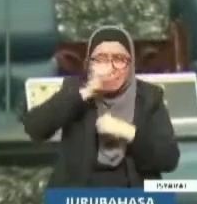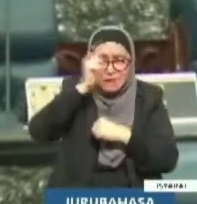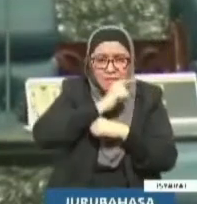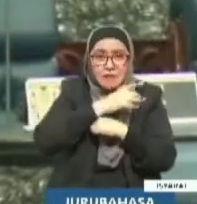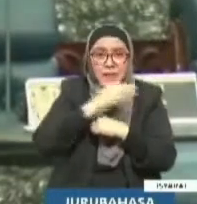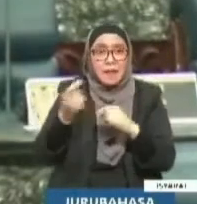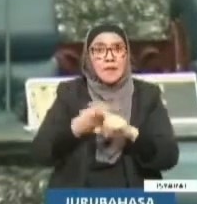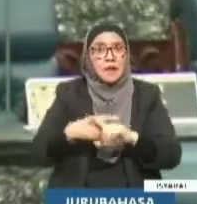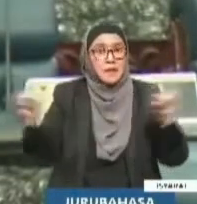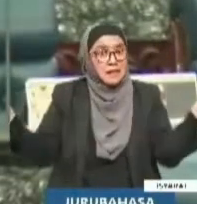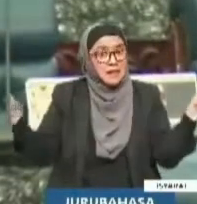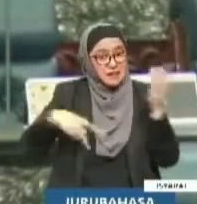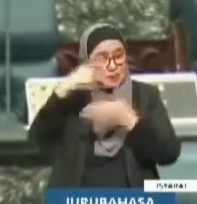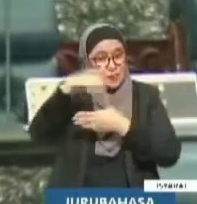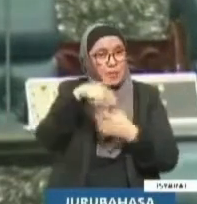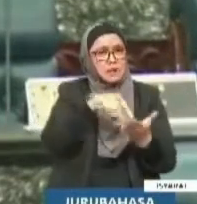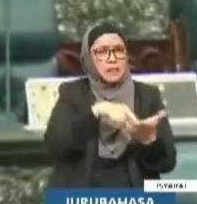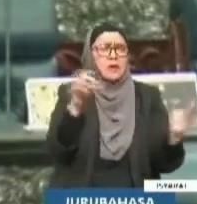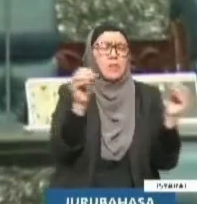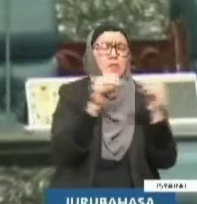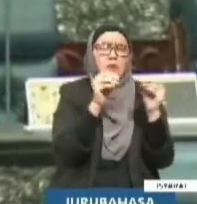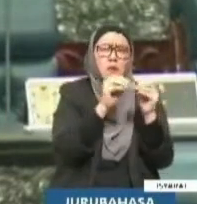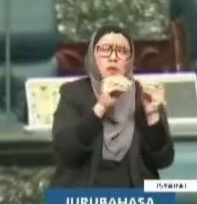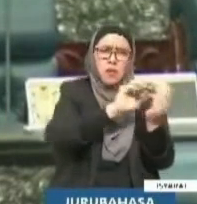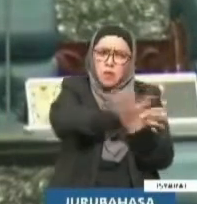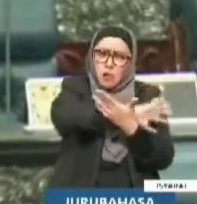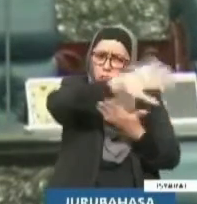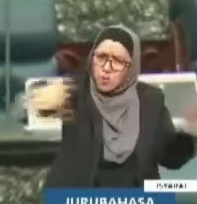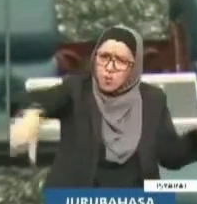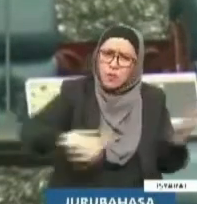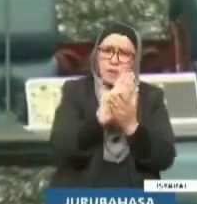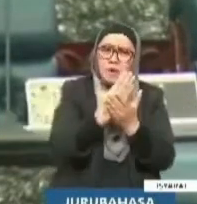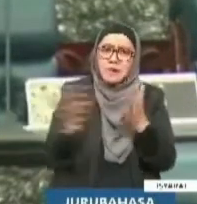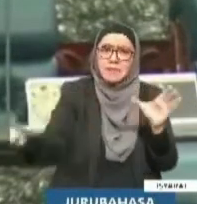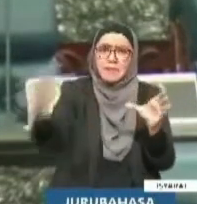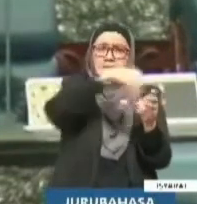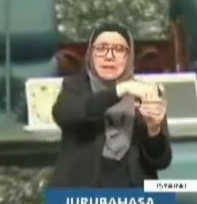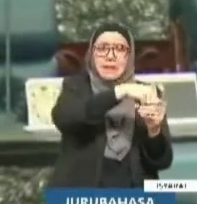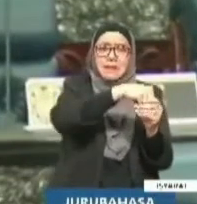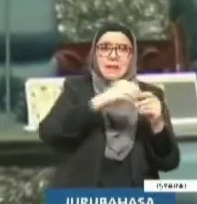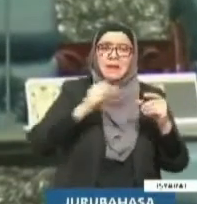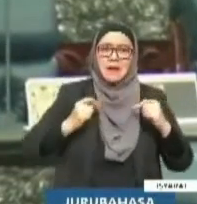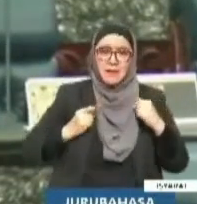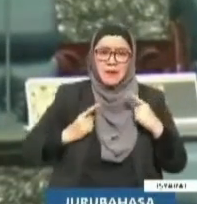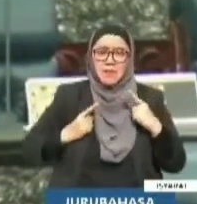ini lebih holistik, melibatkan kerjasama semua pihak, awam dan swasta, termasuklah syarikat-syarikat. Terima kasih, Tan Sri Yang Dipertua.